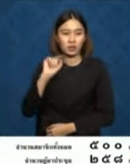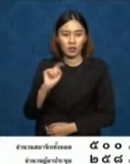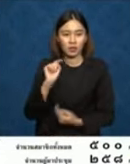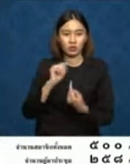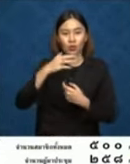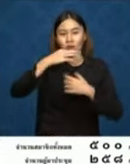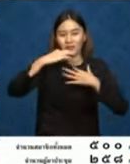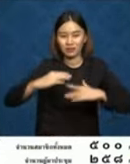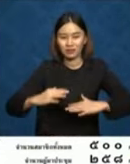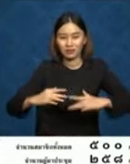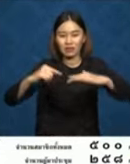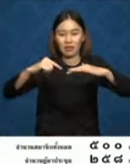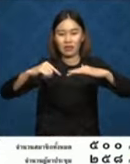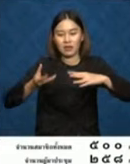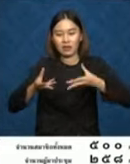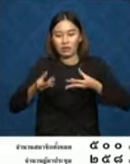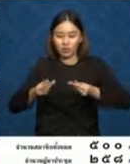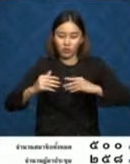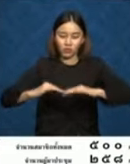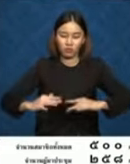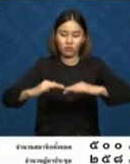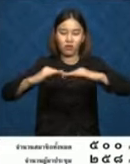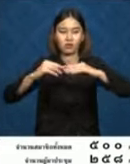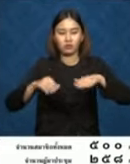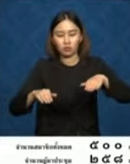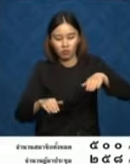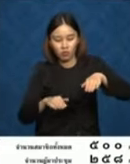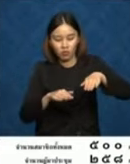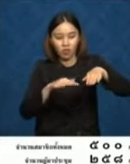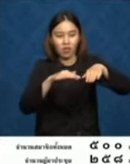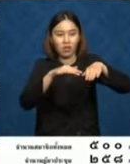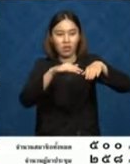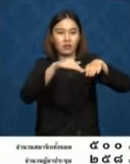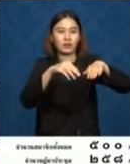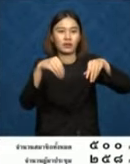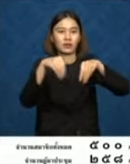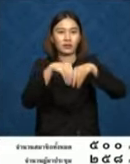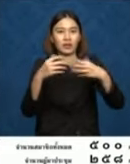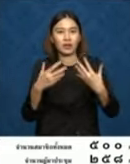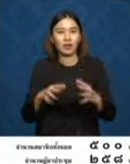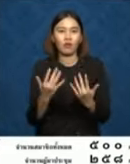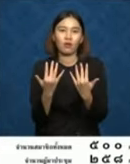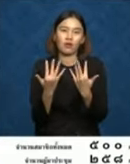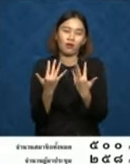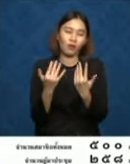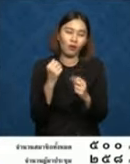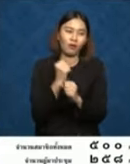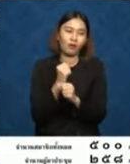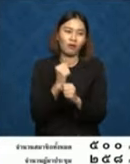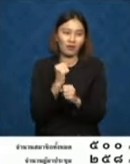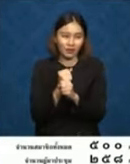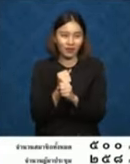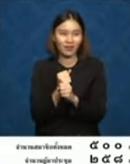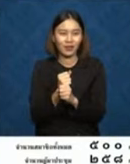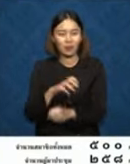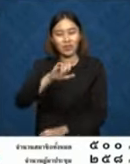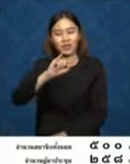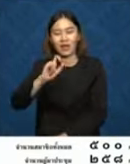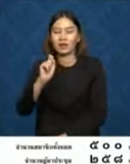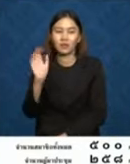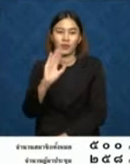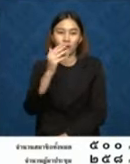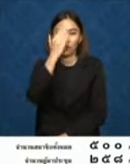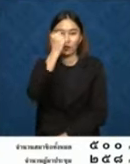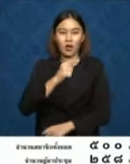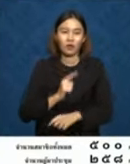ครับน้ำกัดเซาะริมชายฝั่งของทะเลนั้นจะถึงพระอุโบสถอยู่แล้วนะครับไม่ต้องรอที่จะทำ EIA นะครับเพราะว่